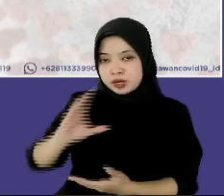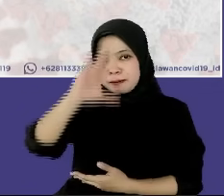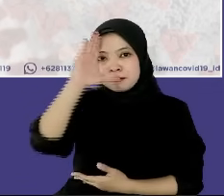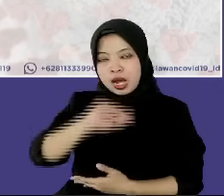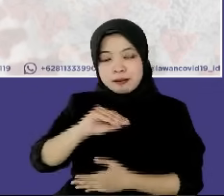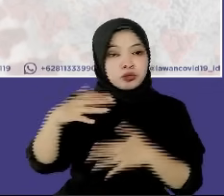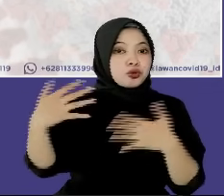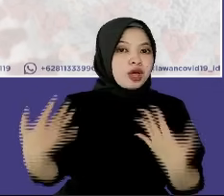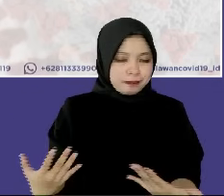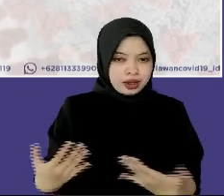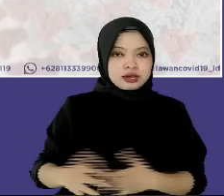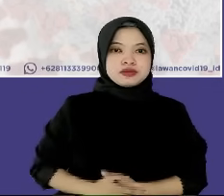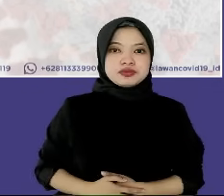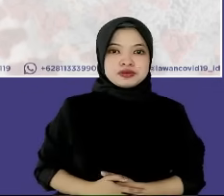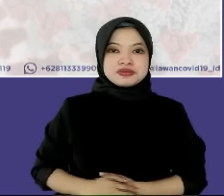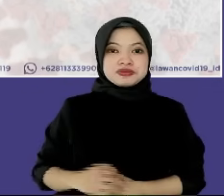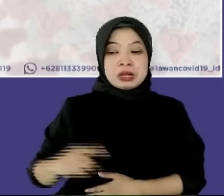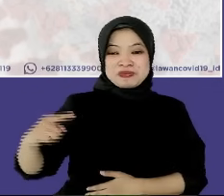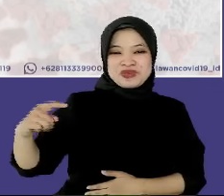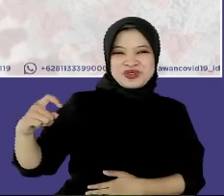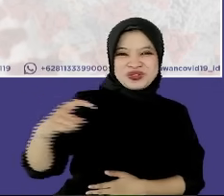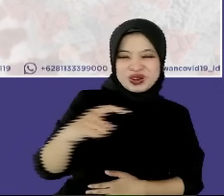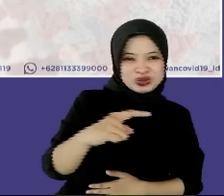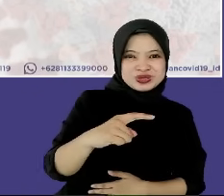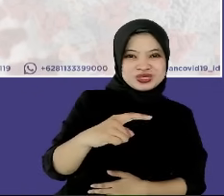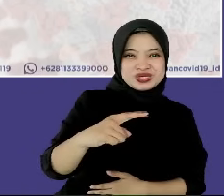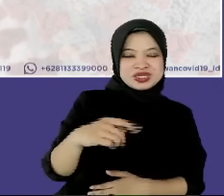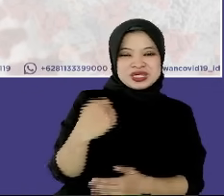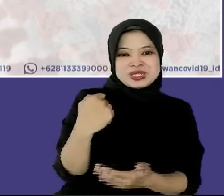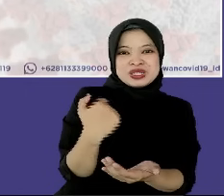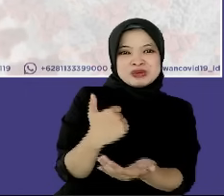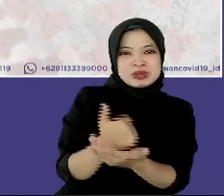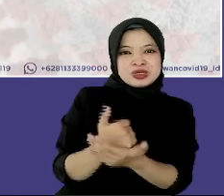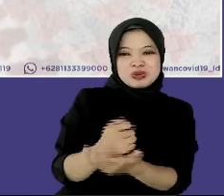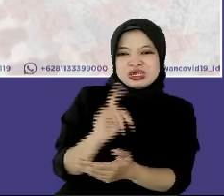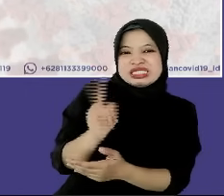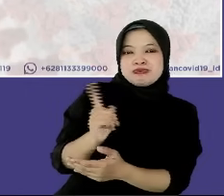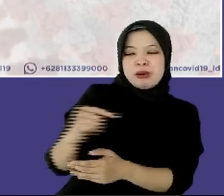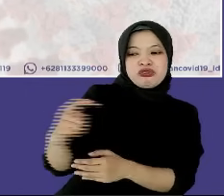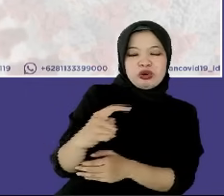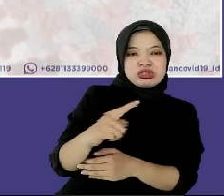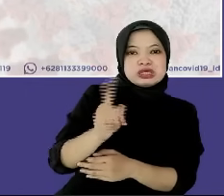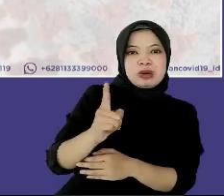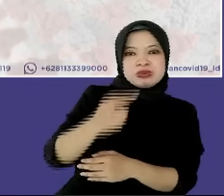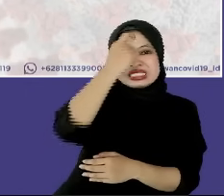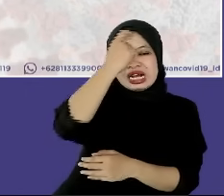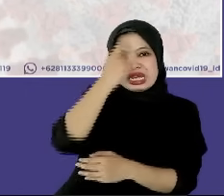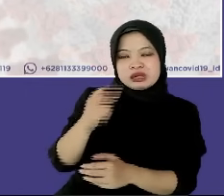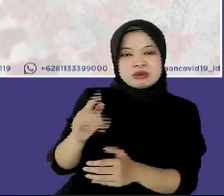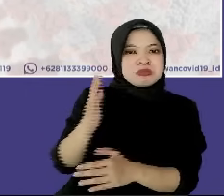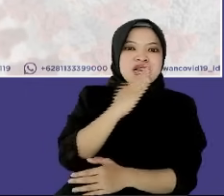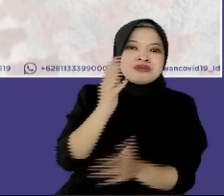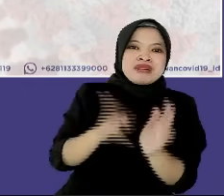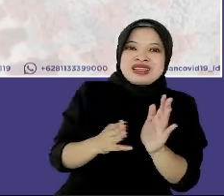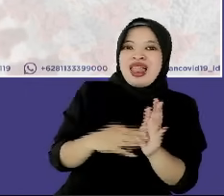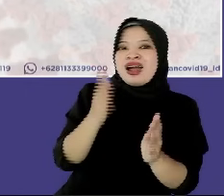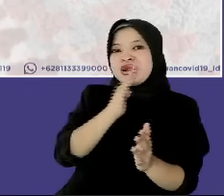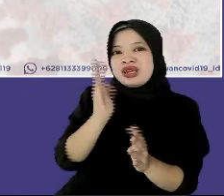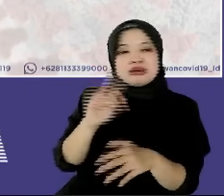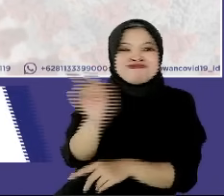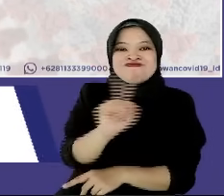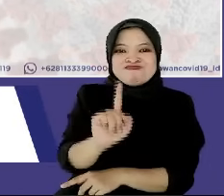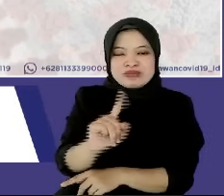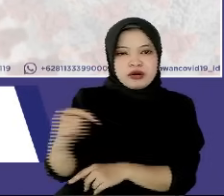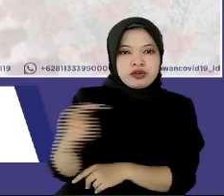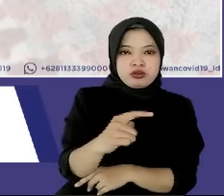virus itu sendiri tidak bisa dijadikan sebagai entitas tunggal penyebab persebaran penyakit. Kita perlu melihat